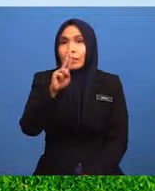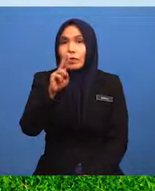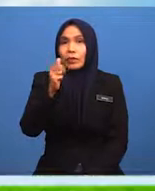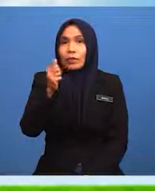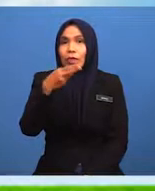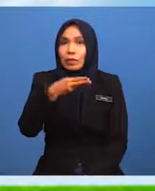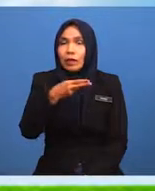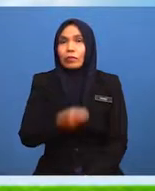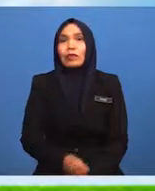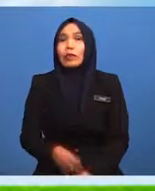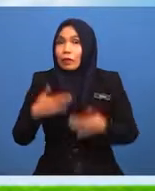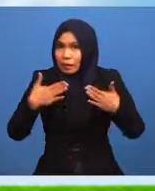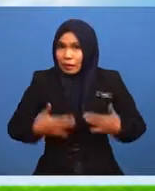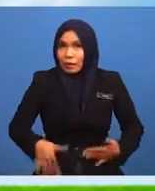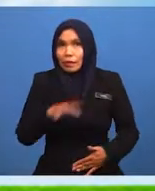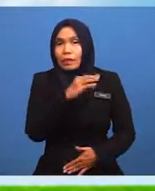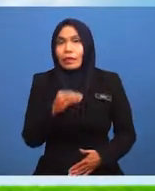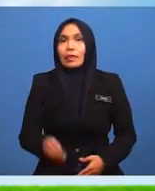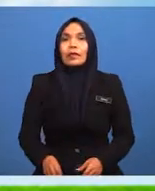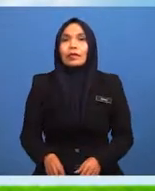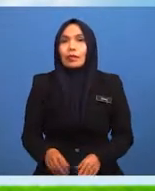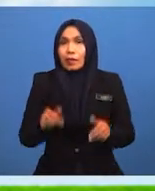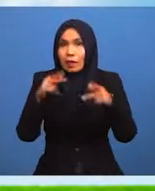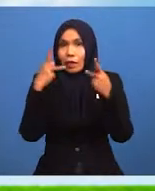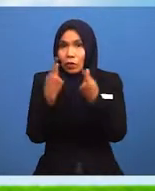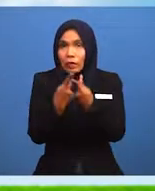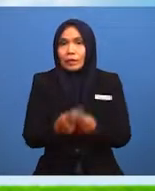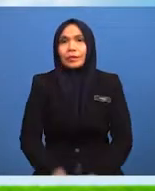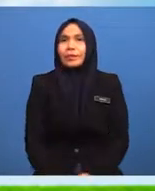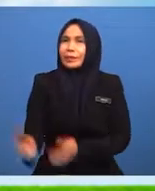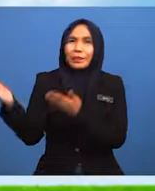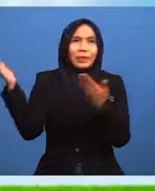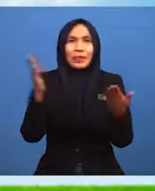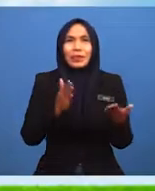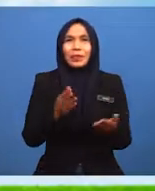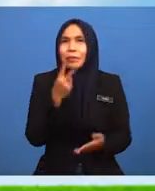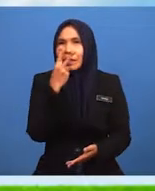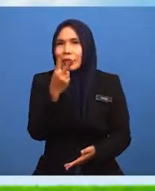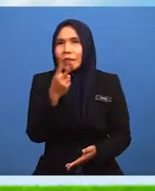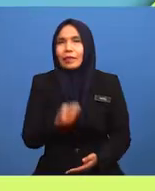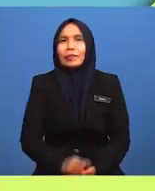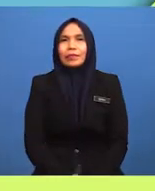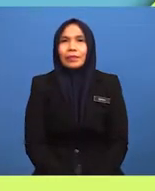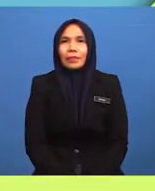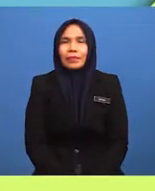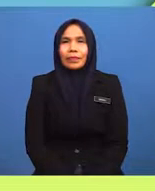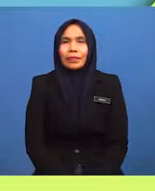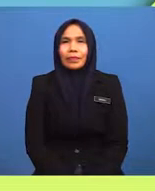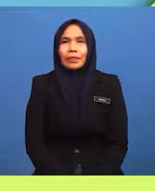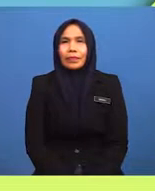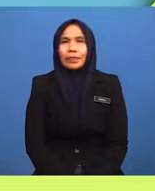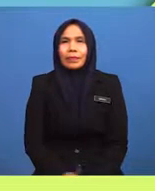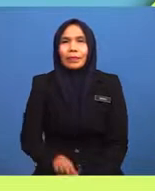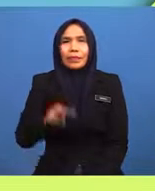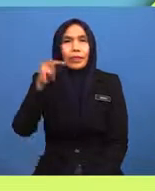keluarga. Sekarang, murid-murid, jom kita perhatikan situasi ini.